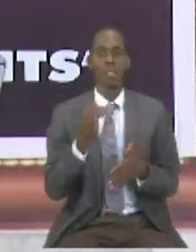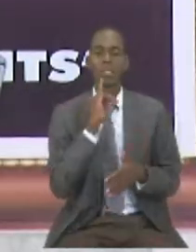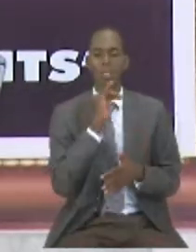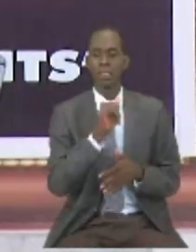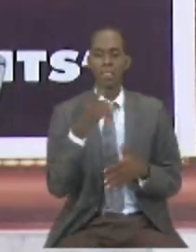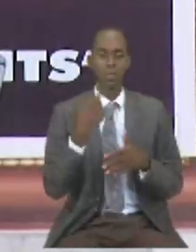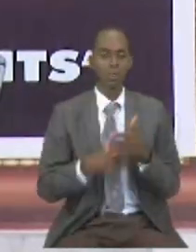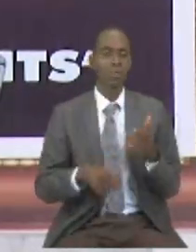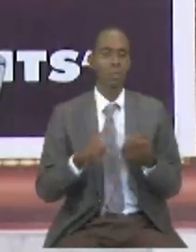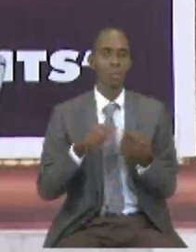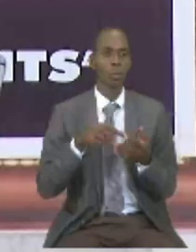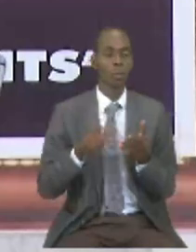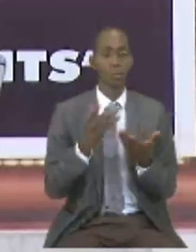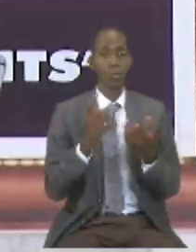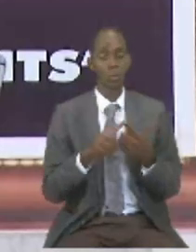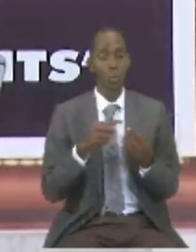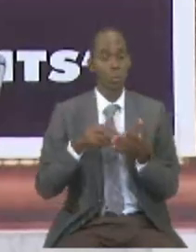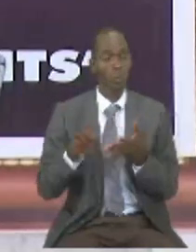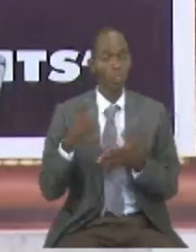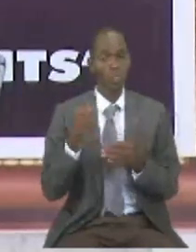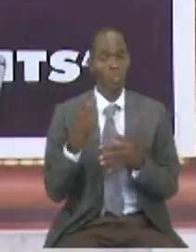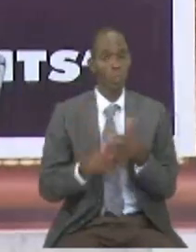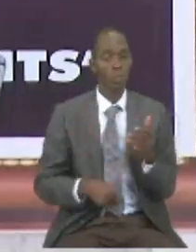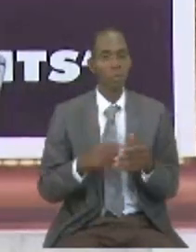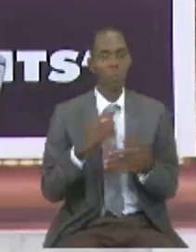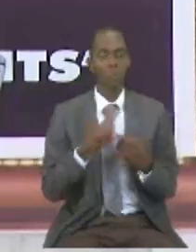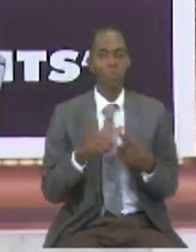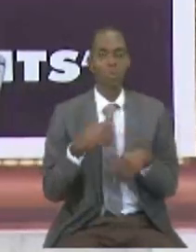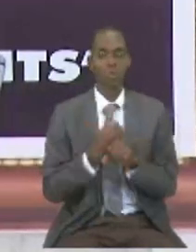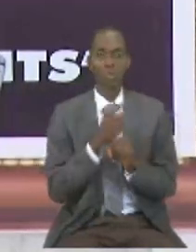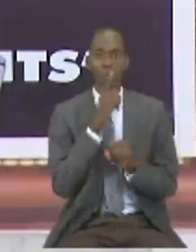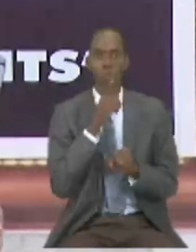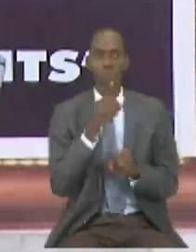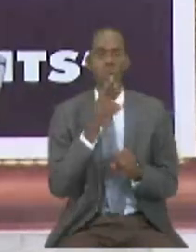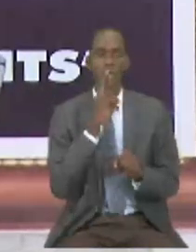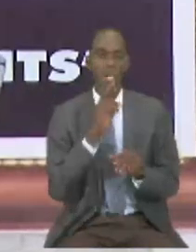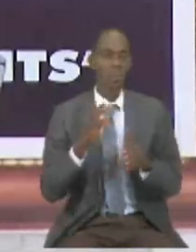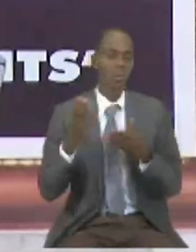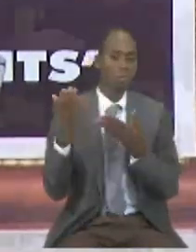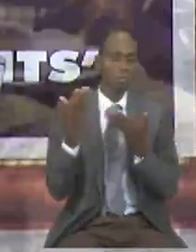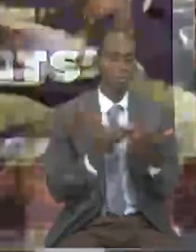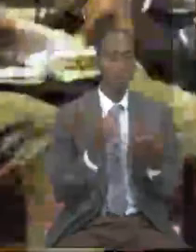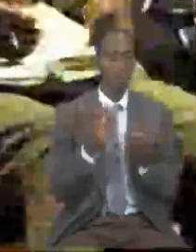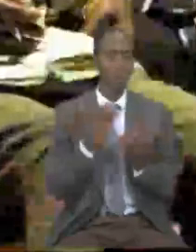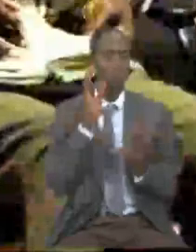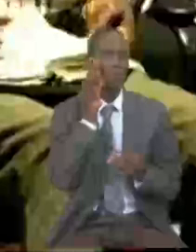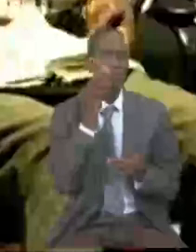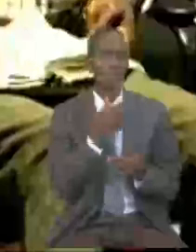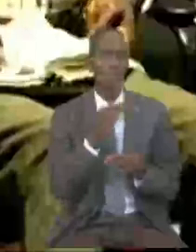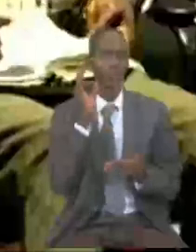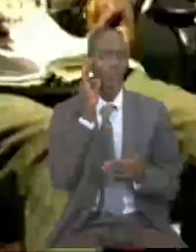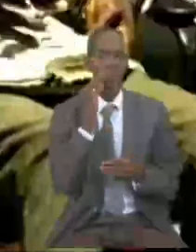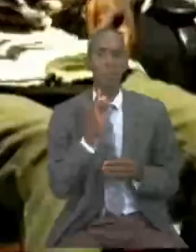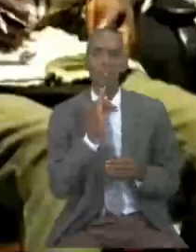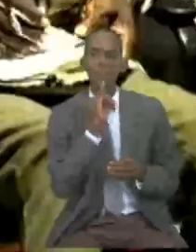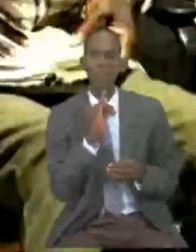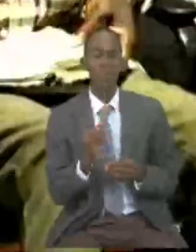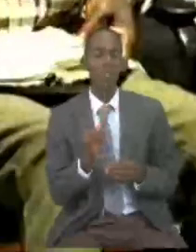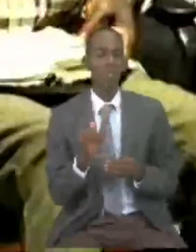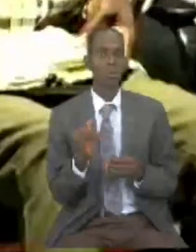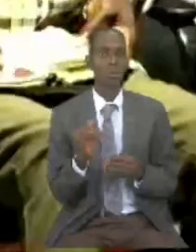payer. Il y a un prix à payer. Vous allez vouloir payer le prix là pour porter le fruit et que vos fruits